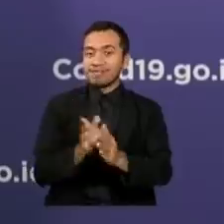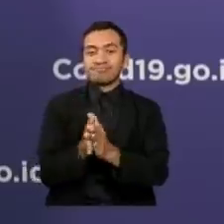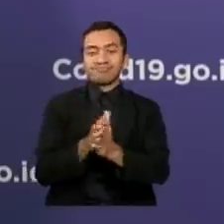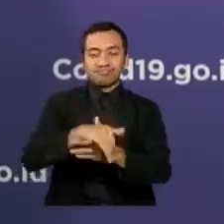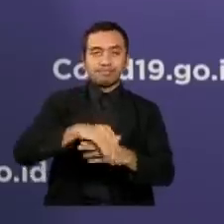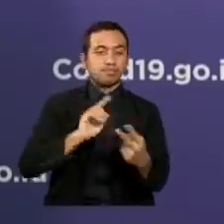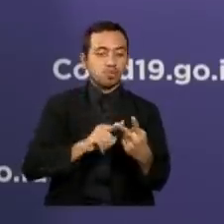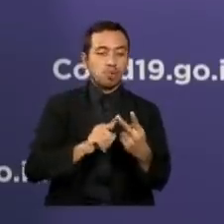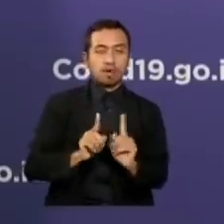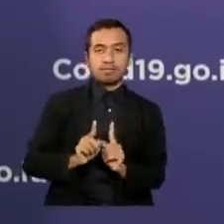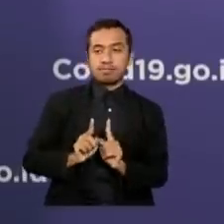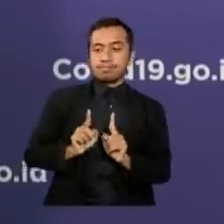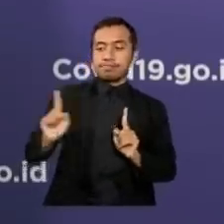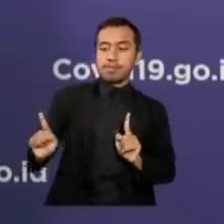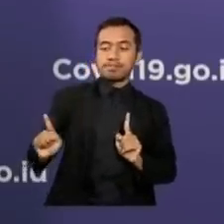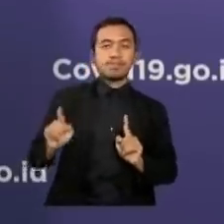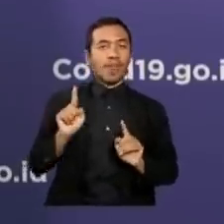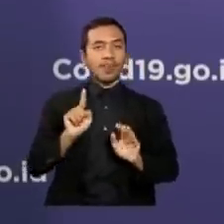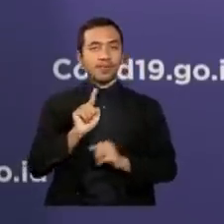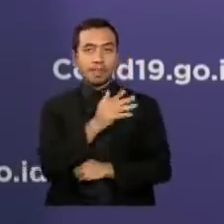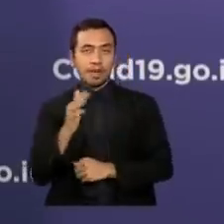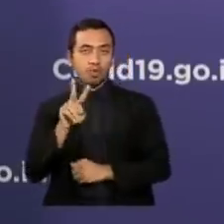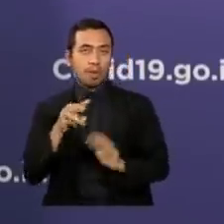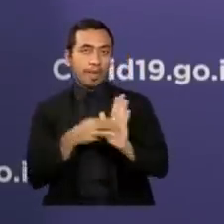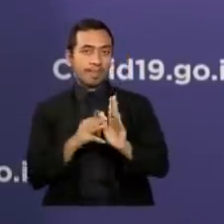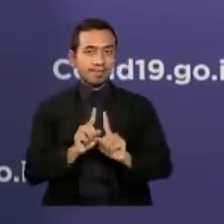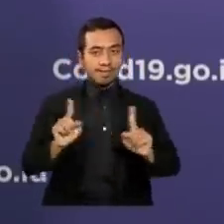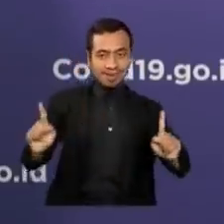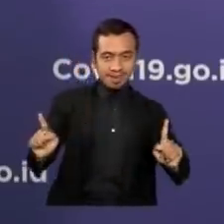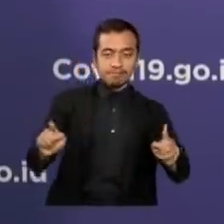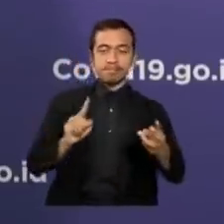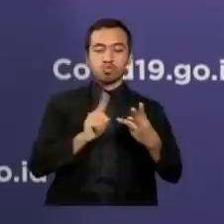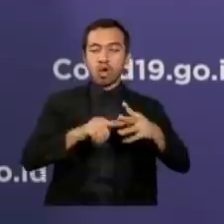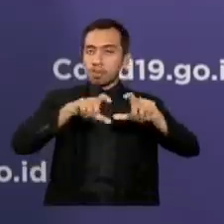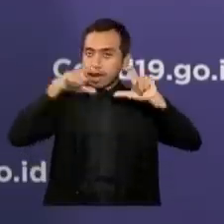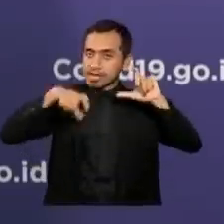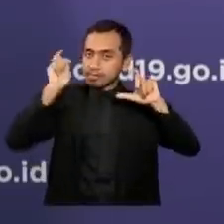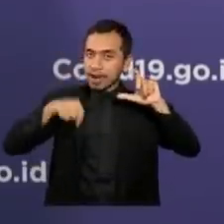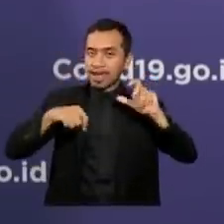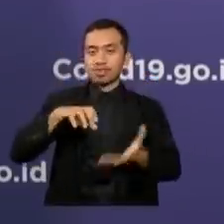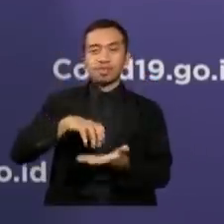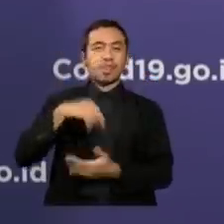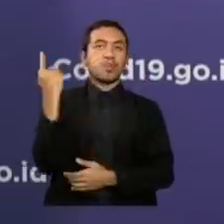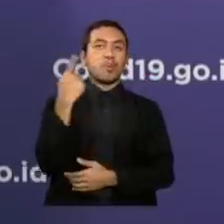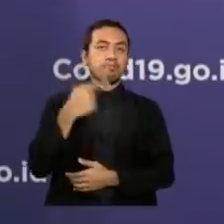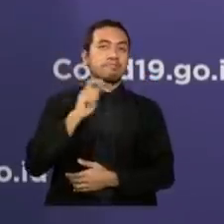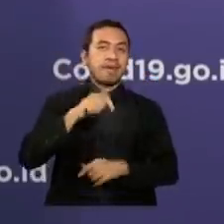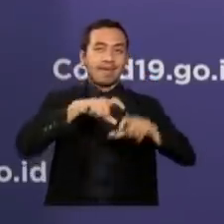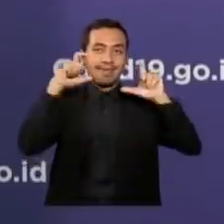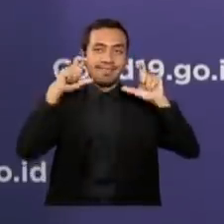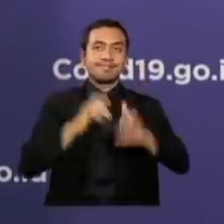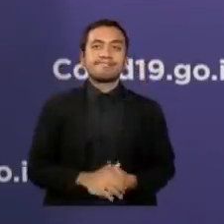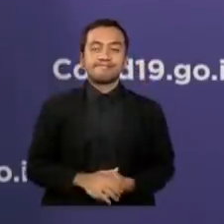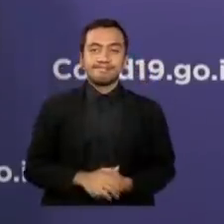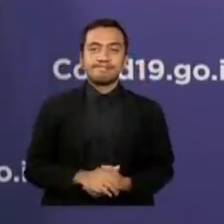sekitar 1-2 m dan gunakan masker saat berada di ruang publik atau kerumunan penggunaan